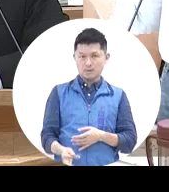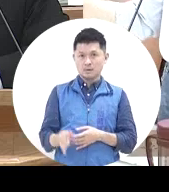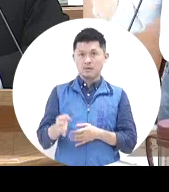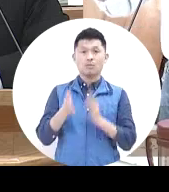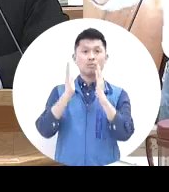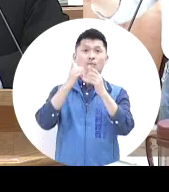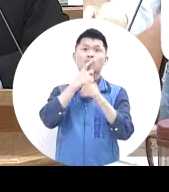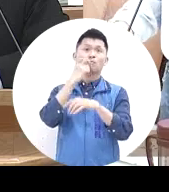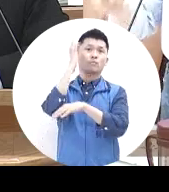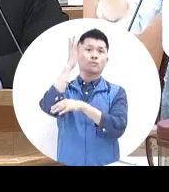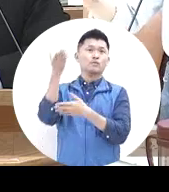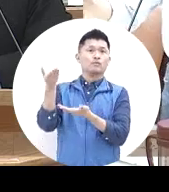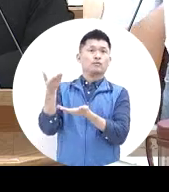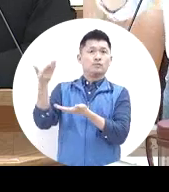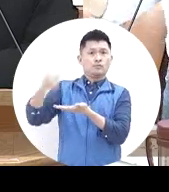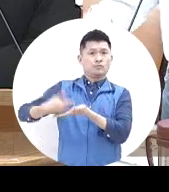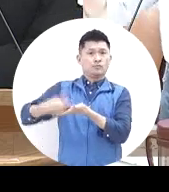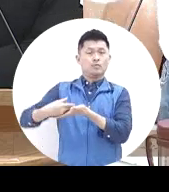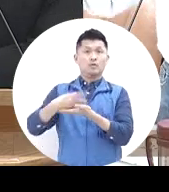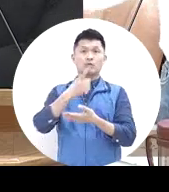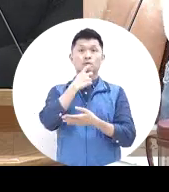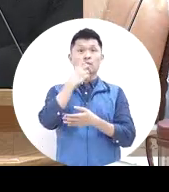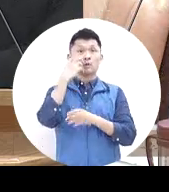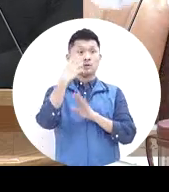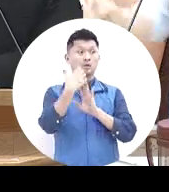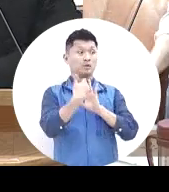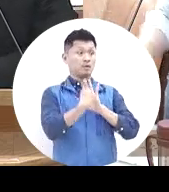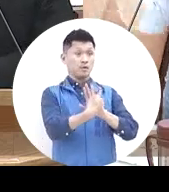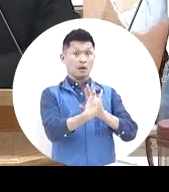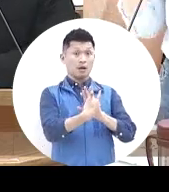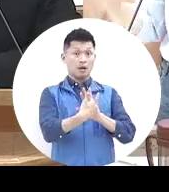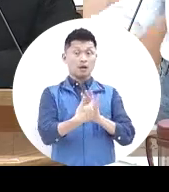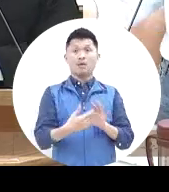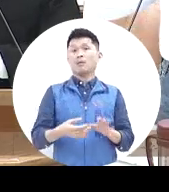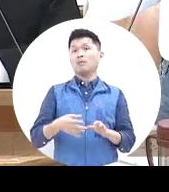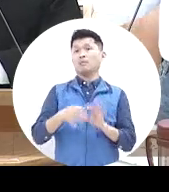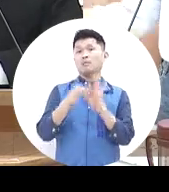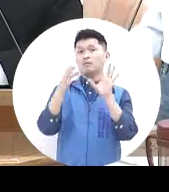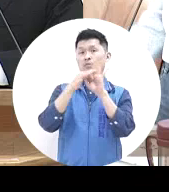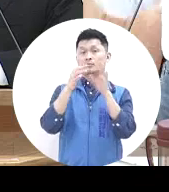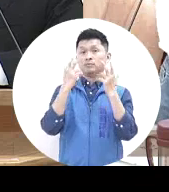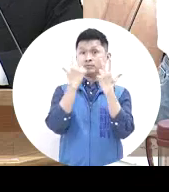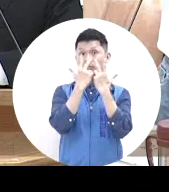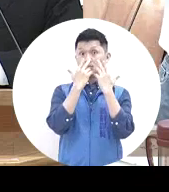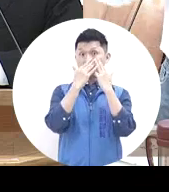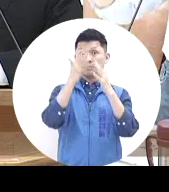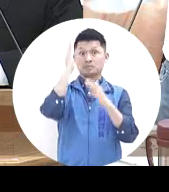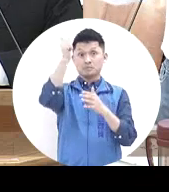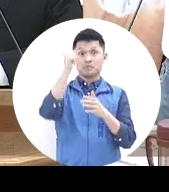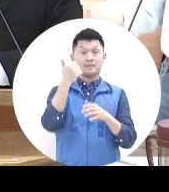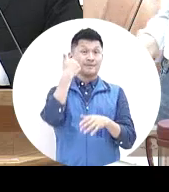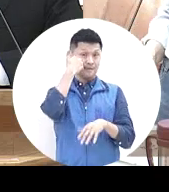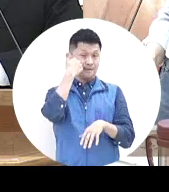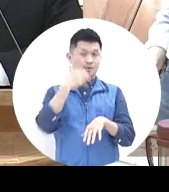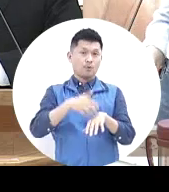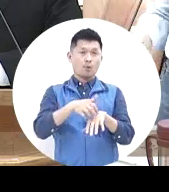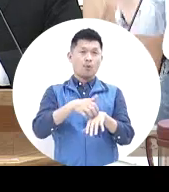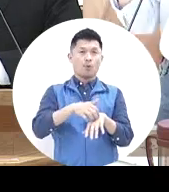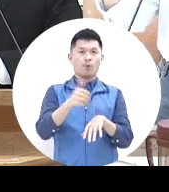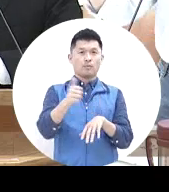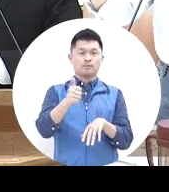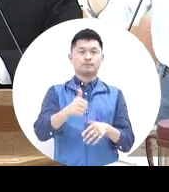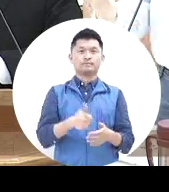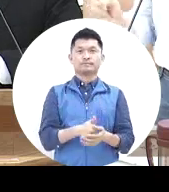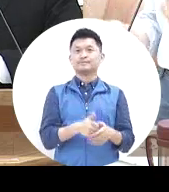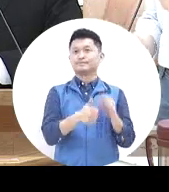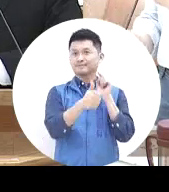讲中央袂予咱，中央袂予咱，拄拄啊好难呀。因为咱新北市的市长叫做侯友宜。那